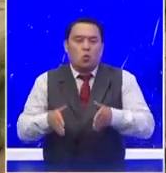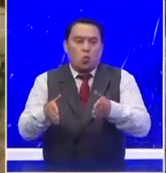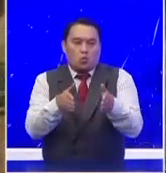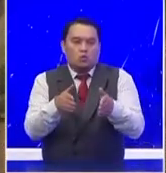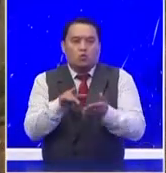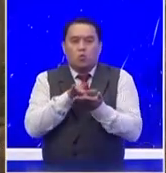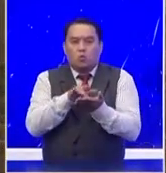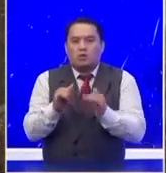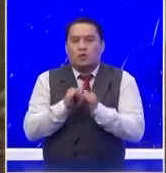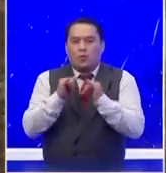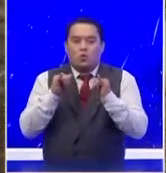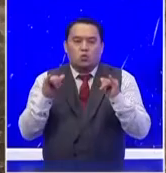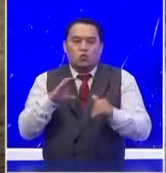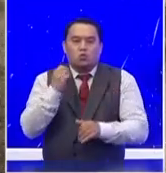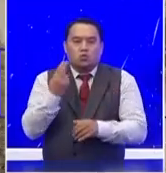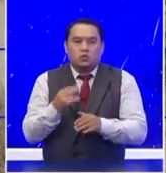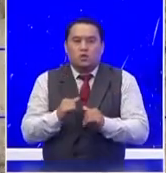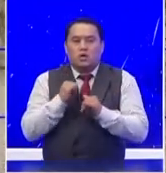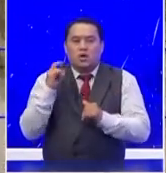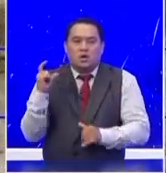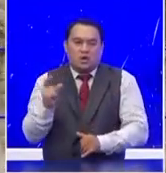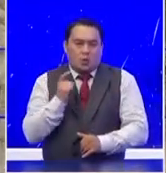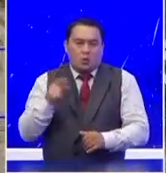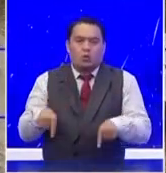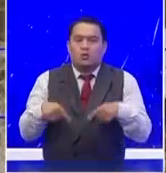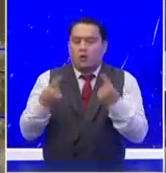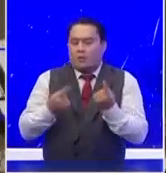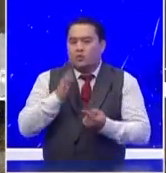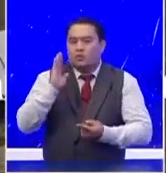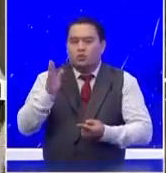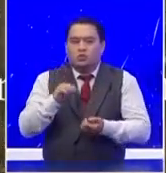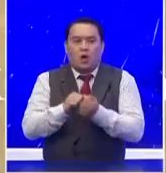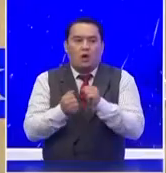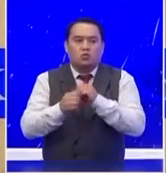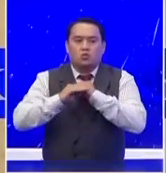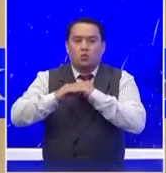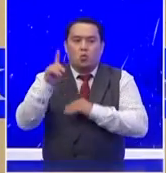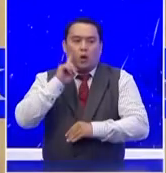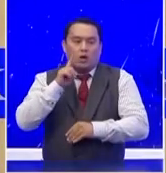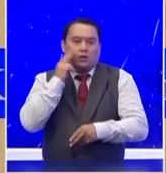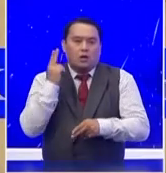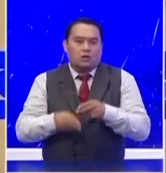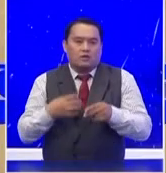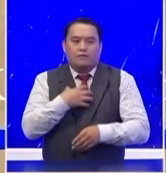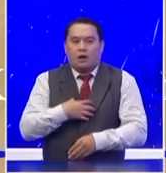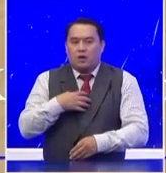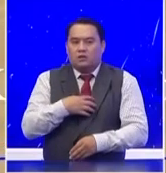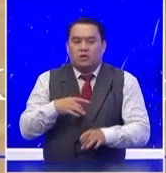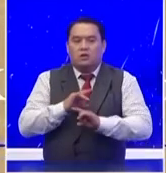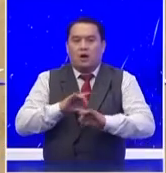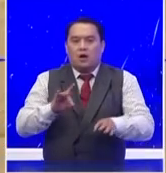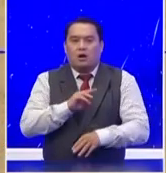елдегі туризмнің дамуына, әлеуметтік экономиканың көтерілуіне сеп. Сондықтан бұл тас жолдың құрылысы уақытында аяқталуы маңызды. Айта